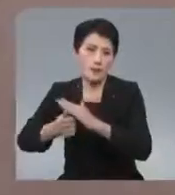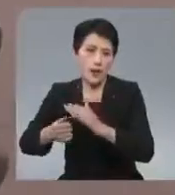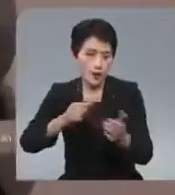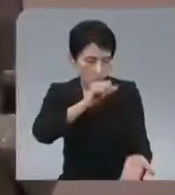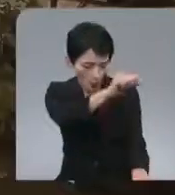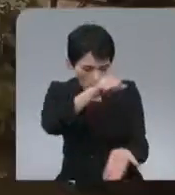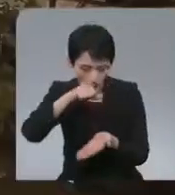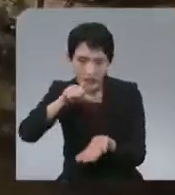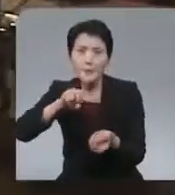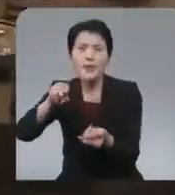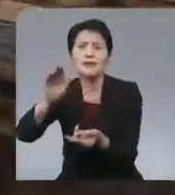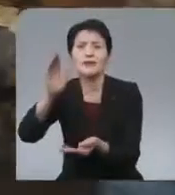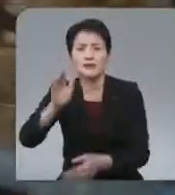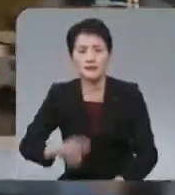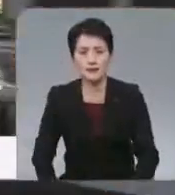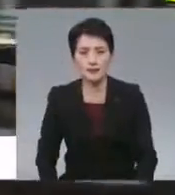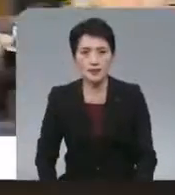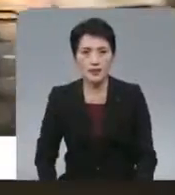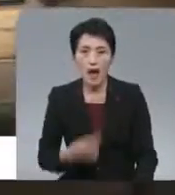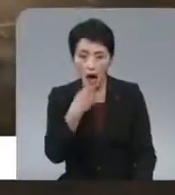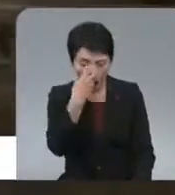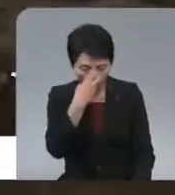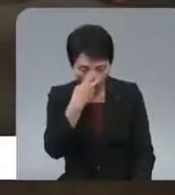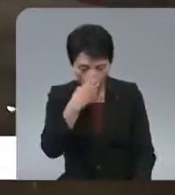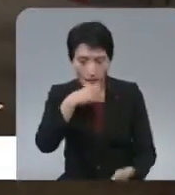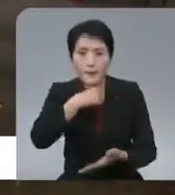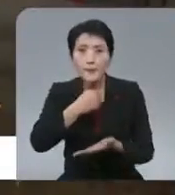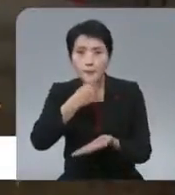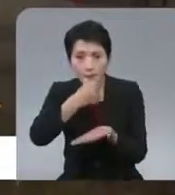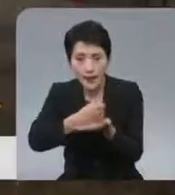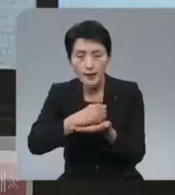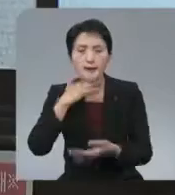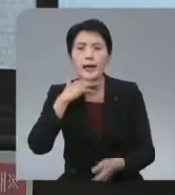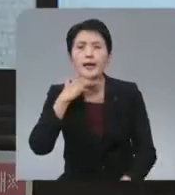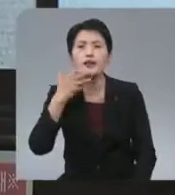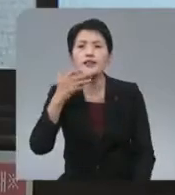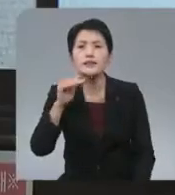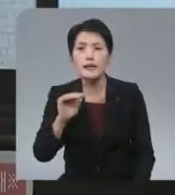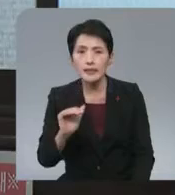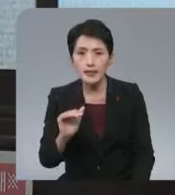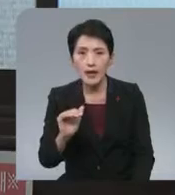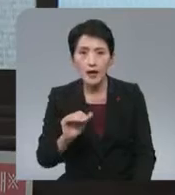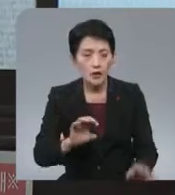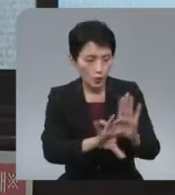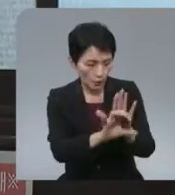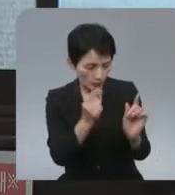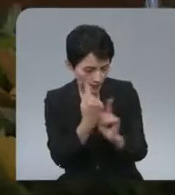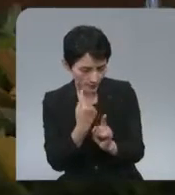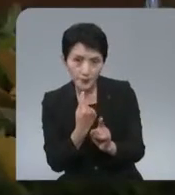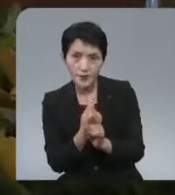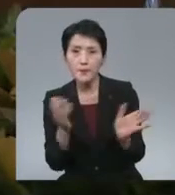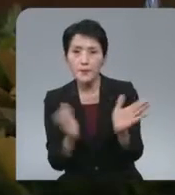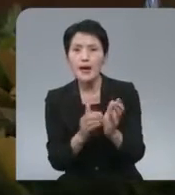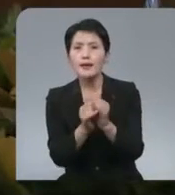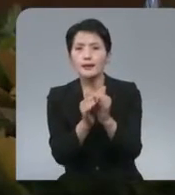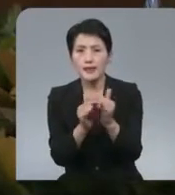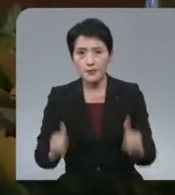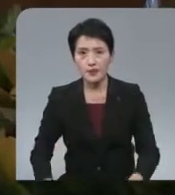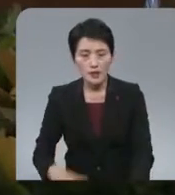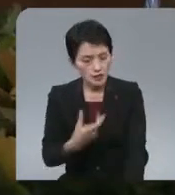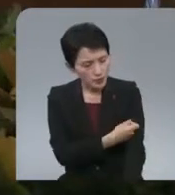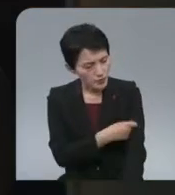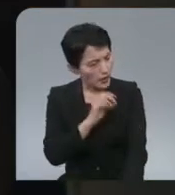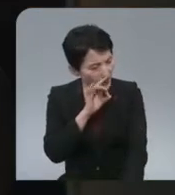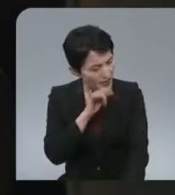стихийными бедствиями и чрезвычайными ситуациями и катастрофами максимальное количество участников личных встреч по